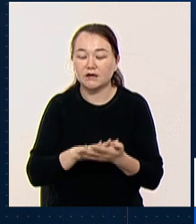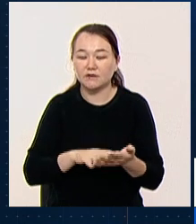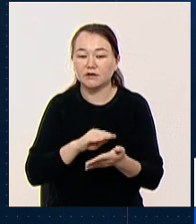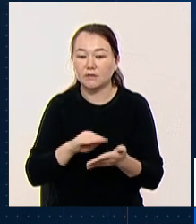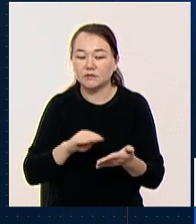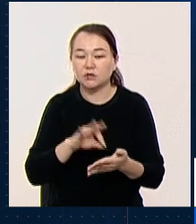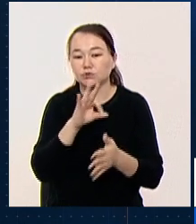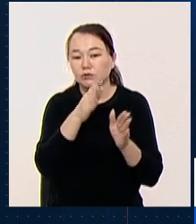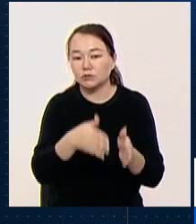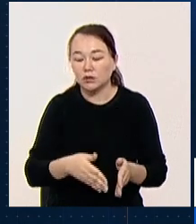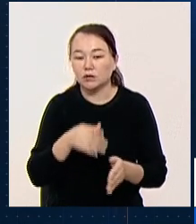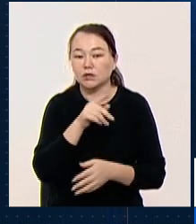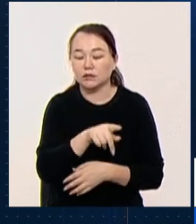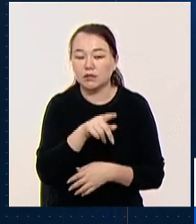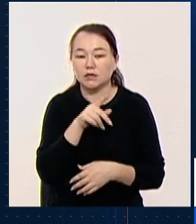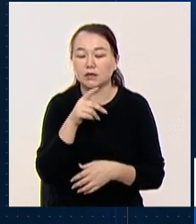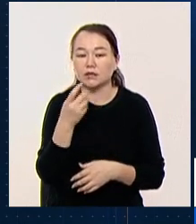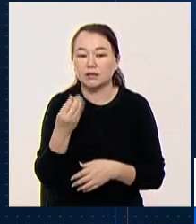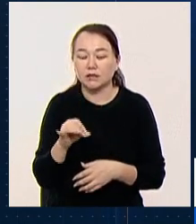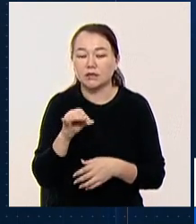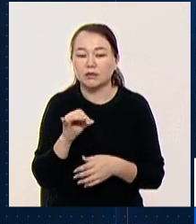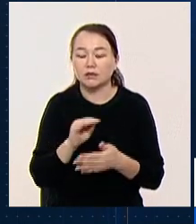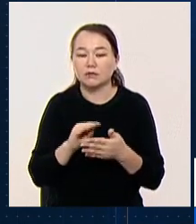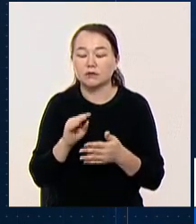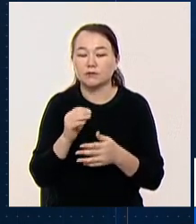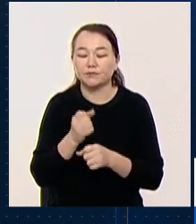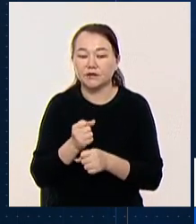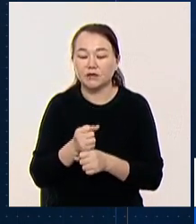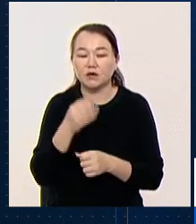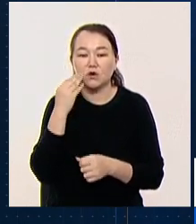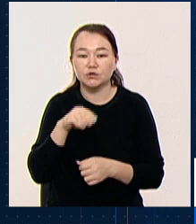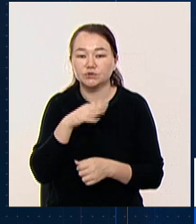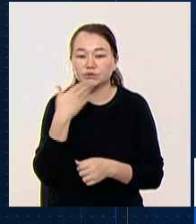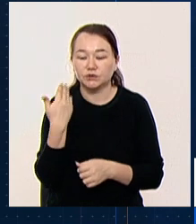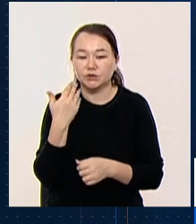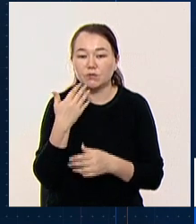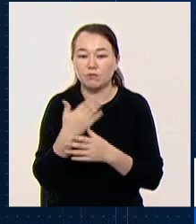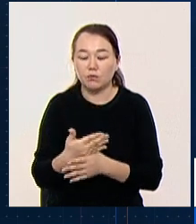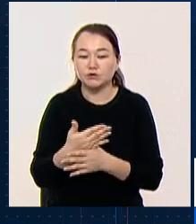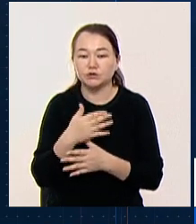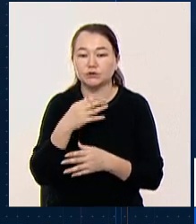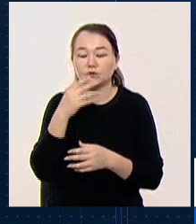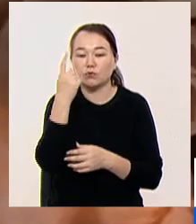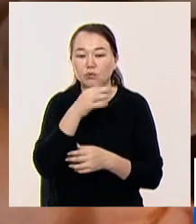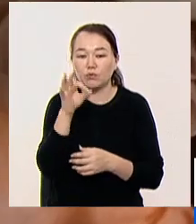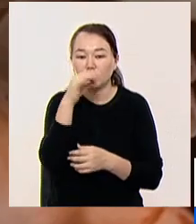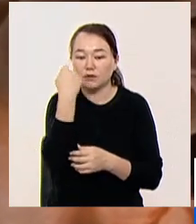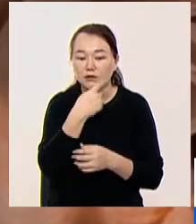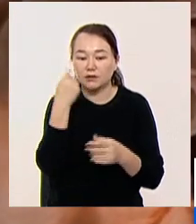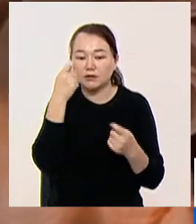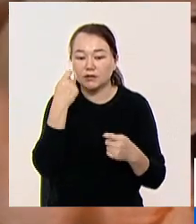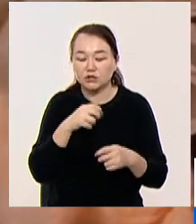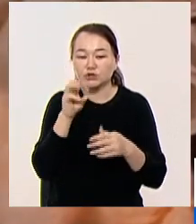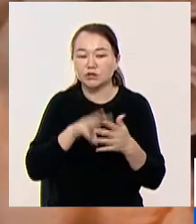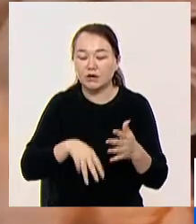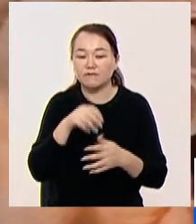то, что вот она ей оказала некачественную помощь косметологическую. Штраф за